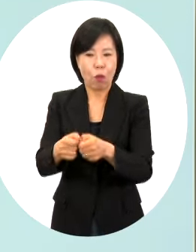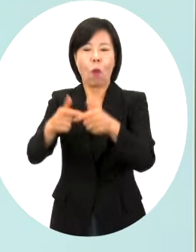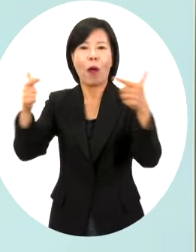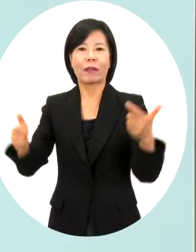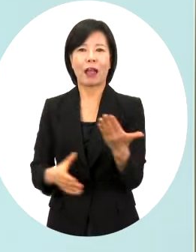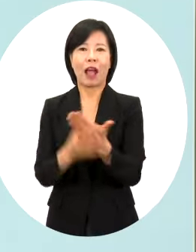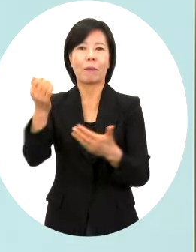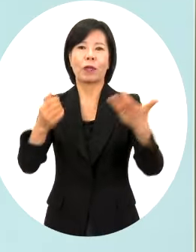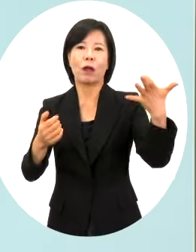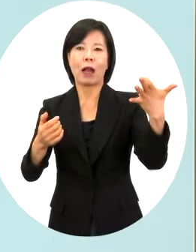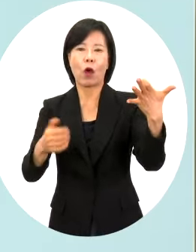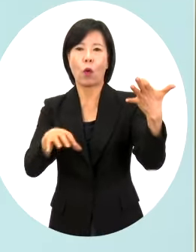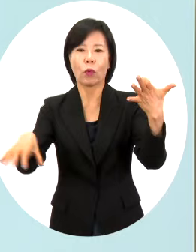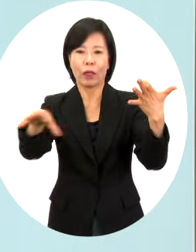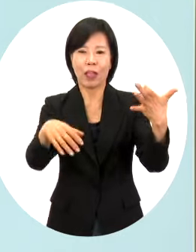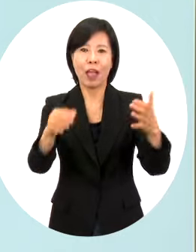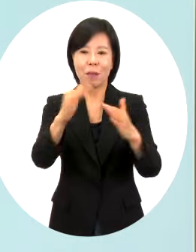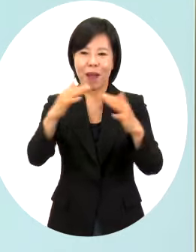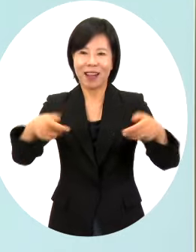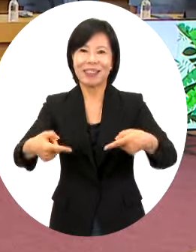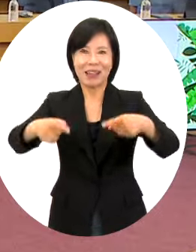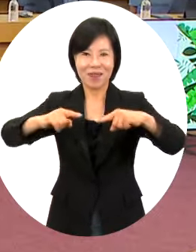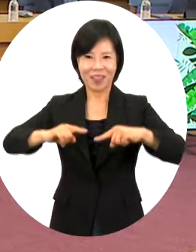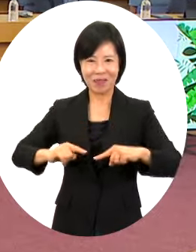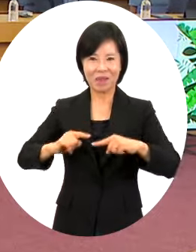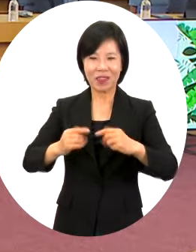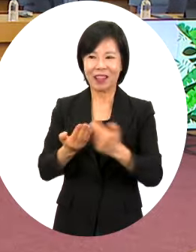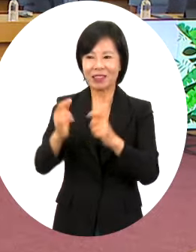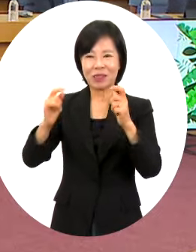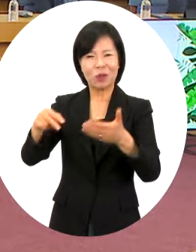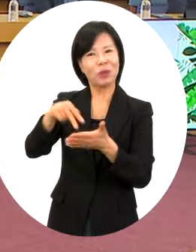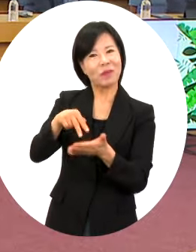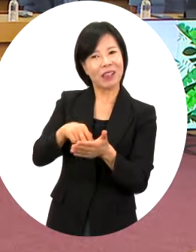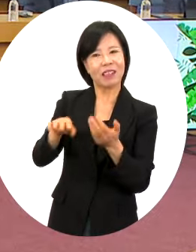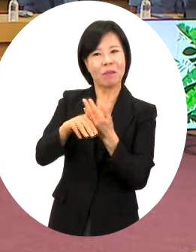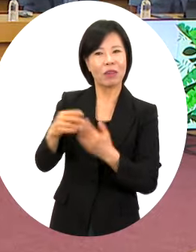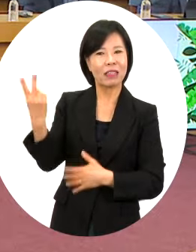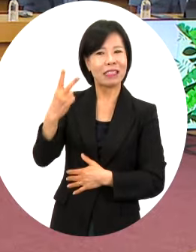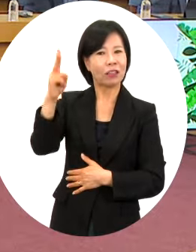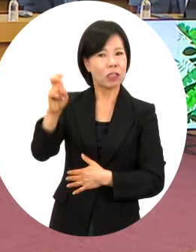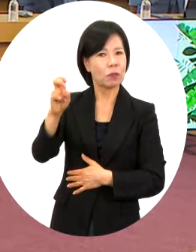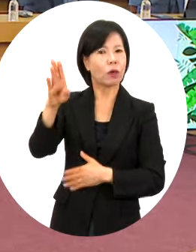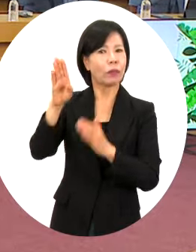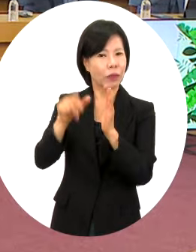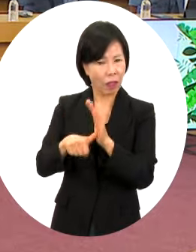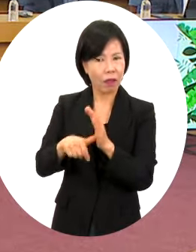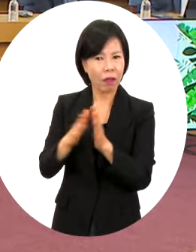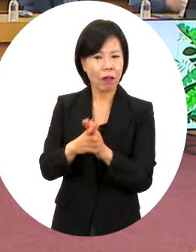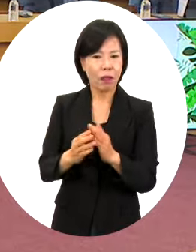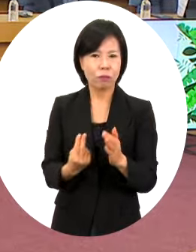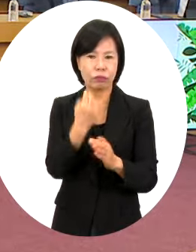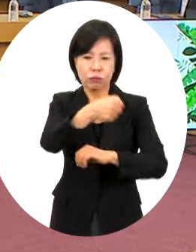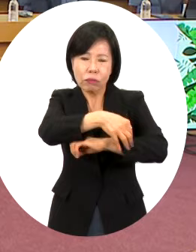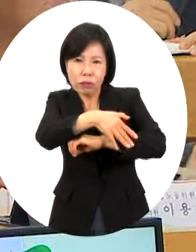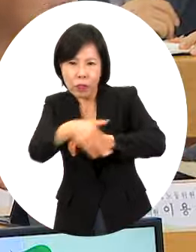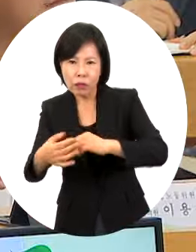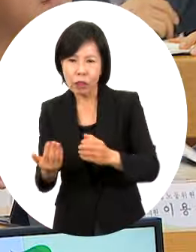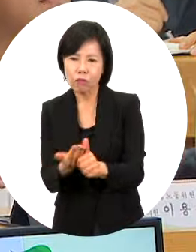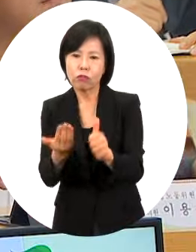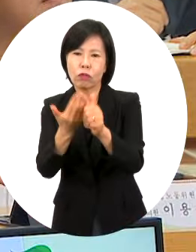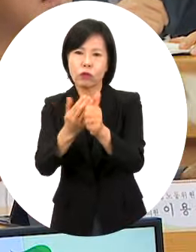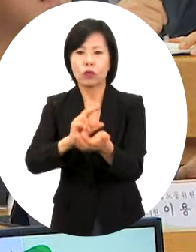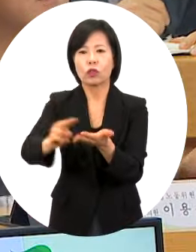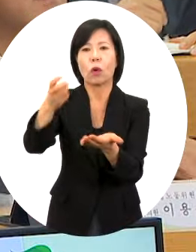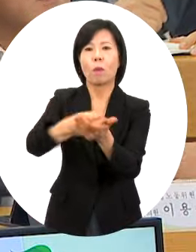사업을 확대해 총 19개 마을이 참여하고 있습니다. 제주도는 앞서 2020년 생태관광 육성